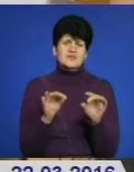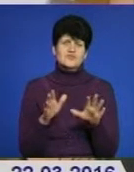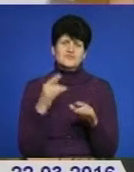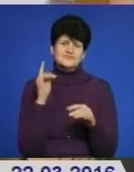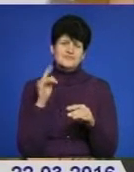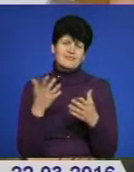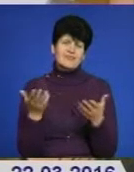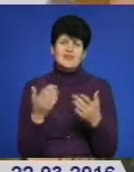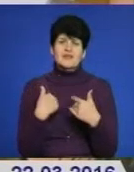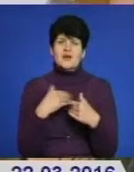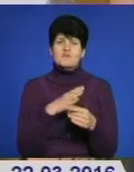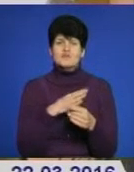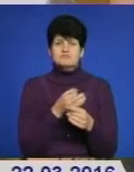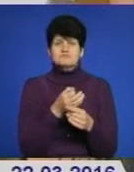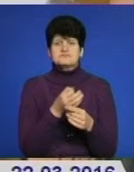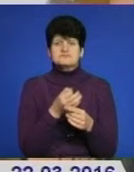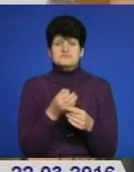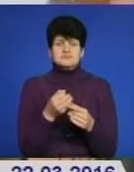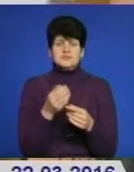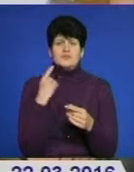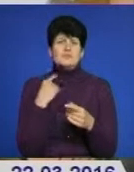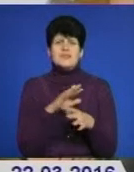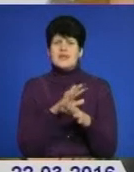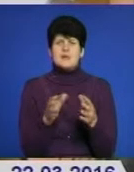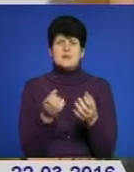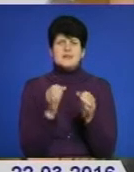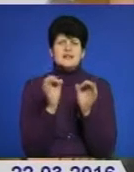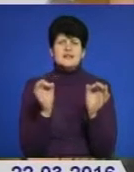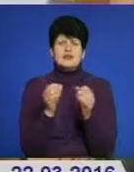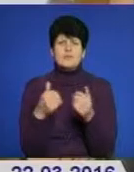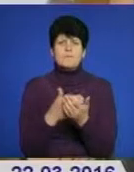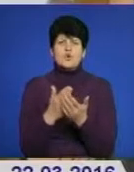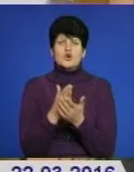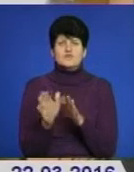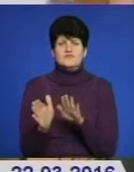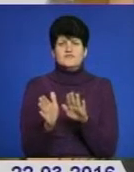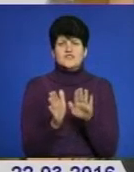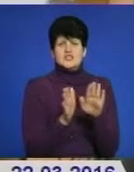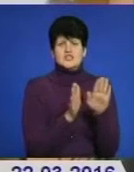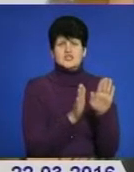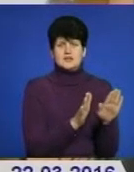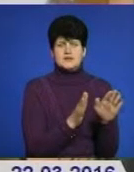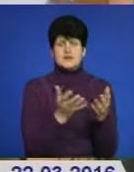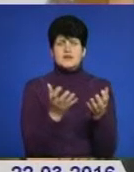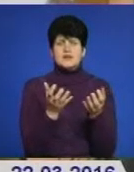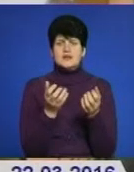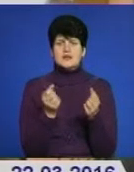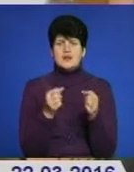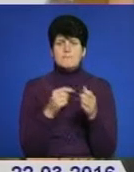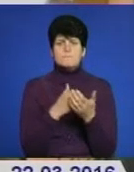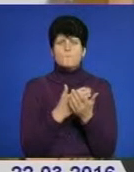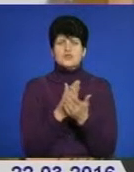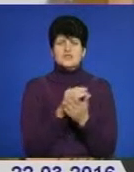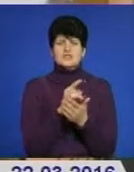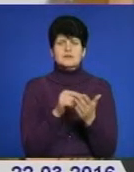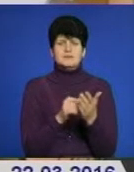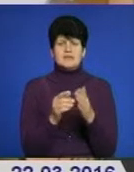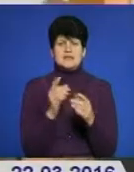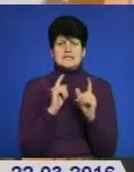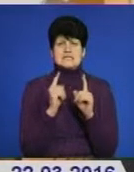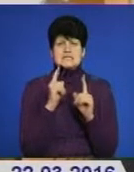навіть прихильником, щоб ми не приймали жодних політичних, відійшли від прийняття політичних питань на сесію